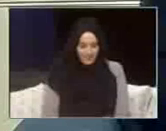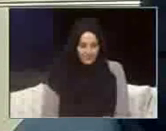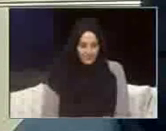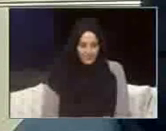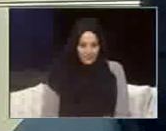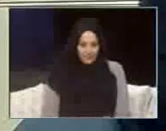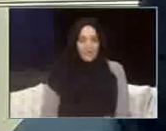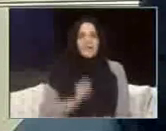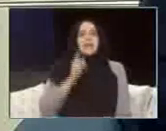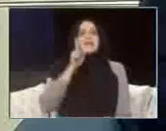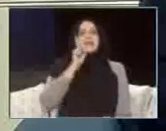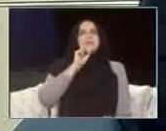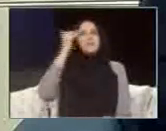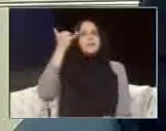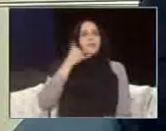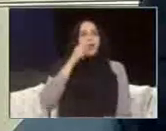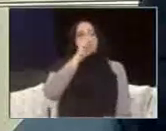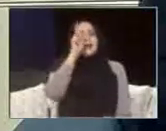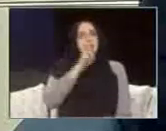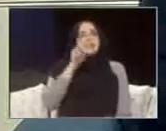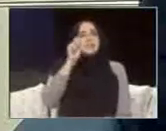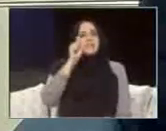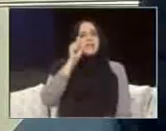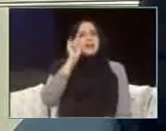معنا زهرة. نعم